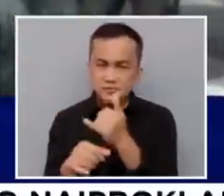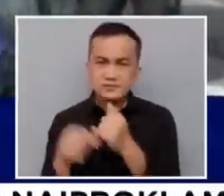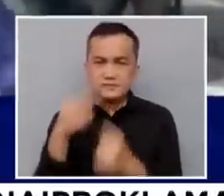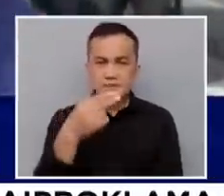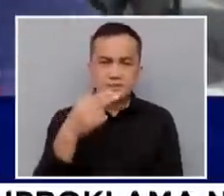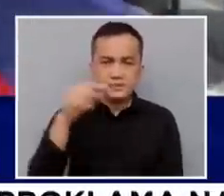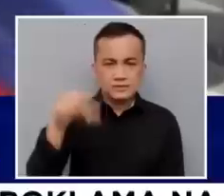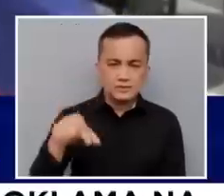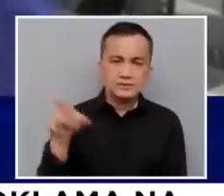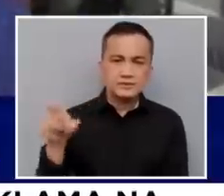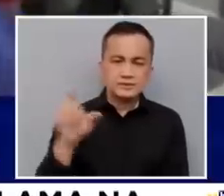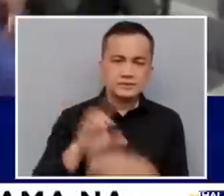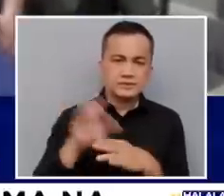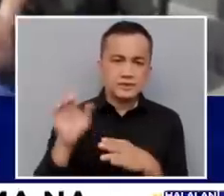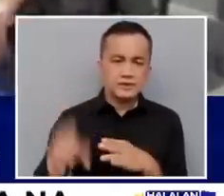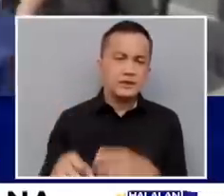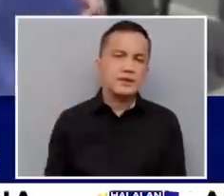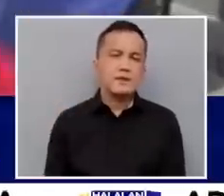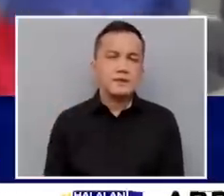na ito, complete yan with